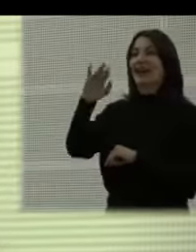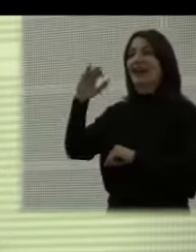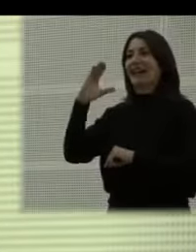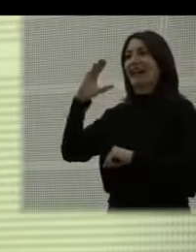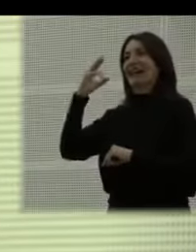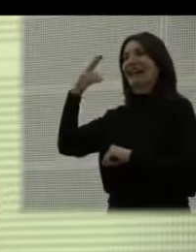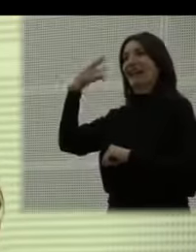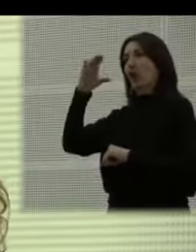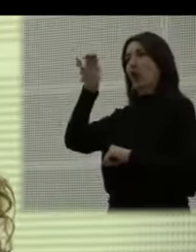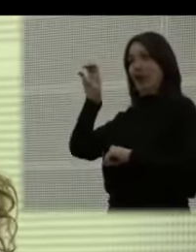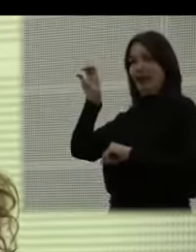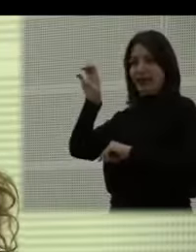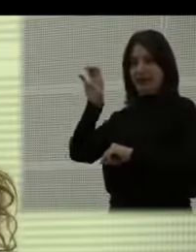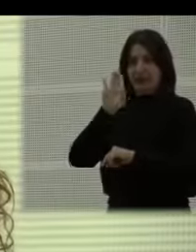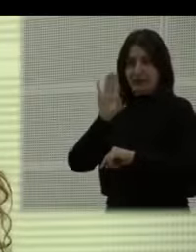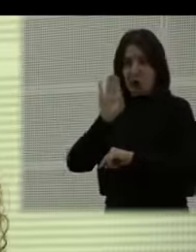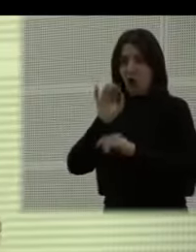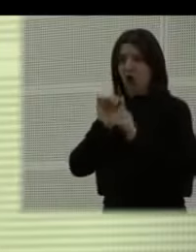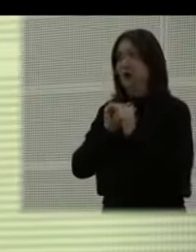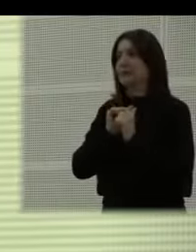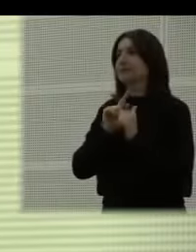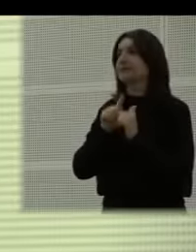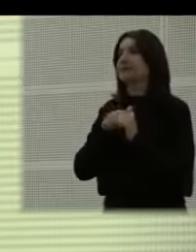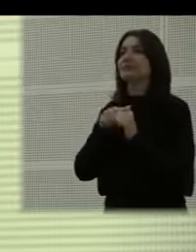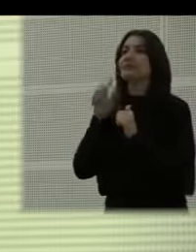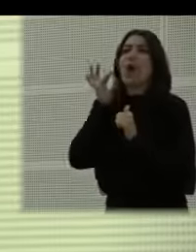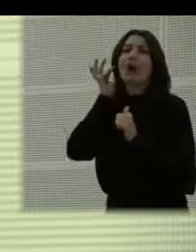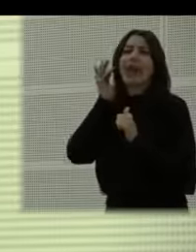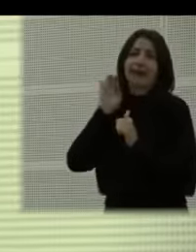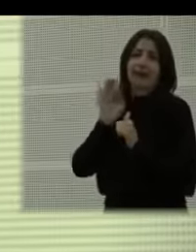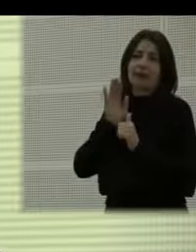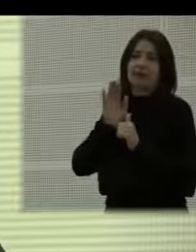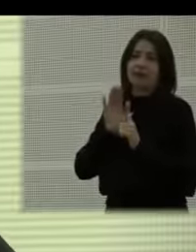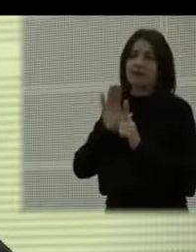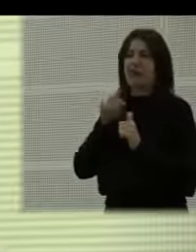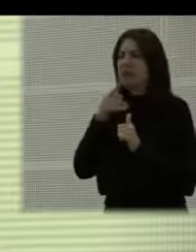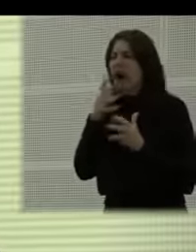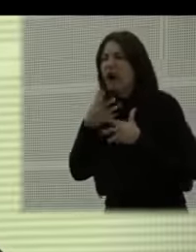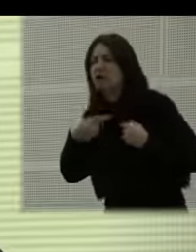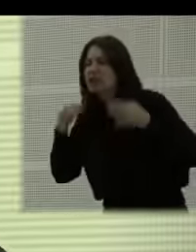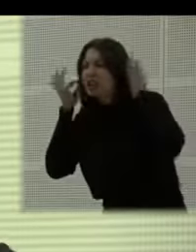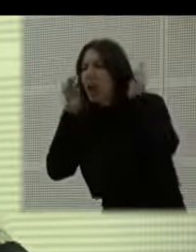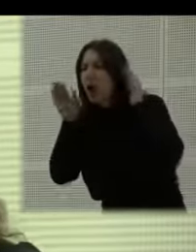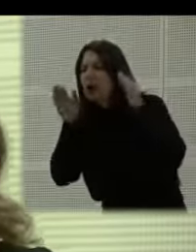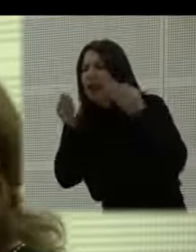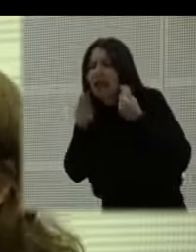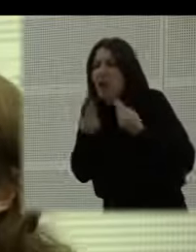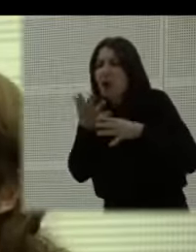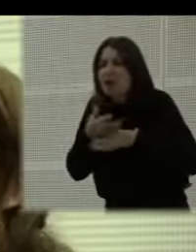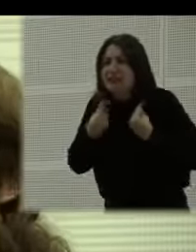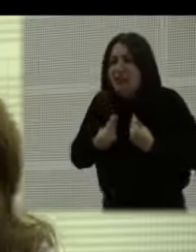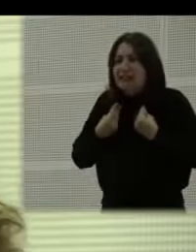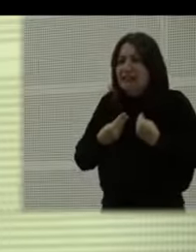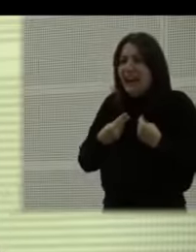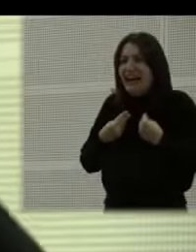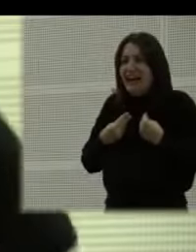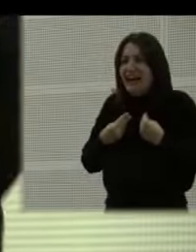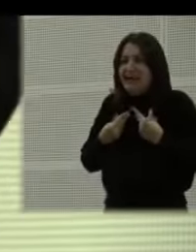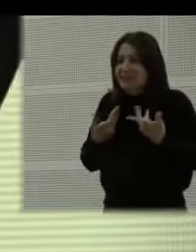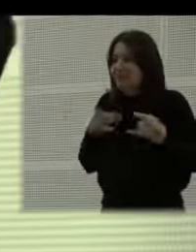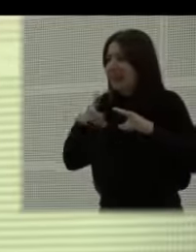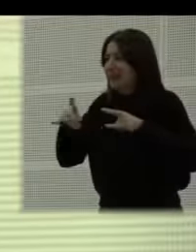va bene? Quindi le orecchie. Io mi sono sempre detto, ma che c'entrano le orecchie, no? E dato